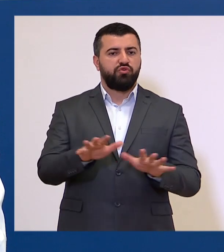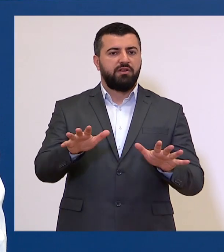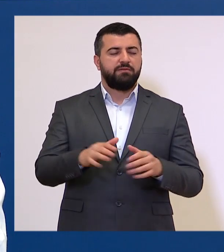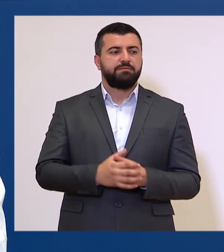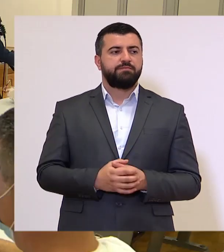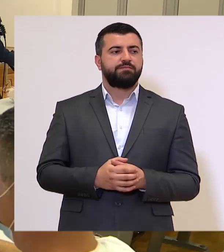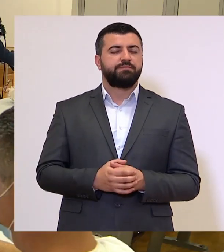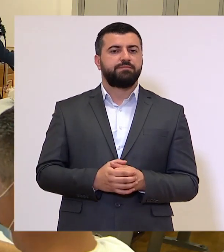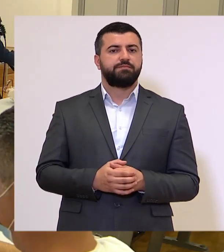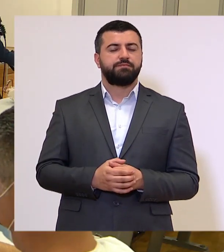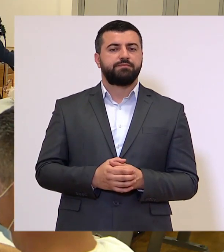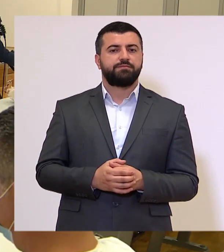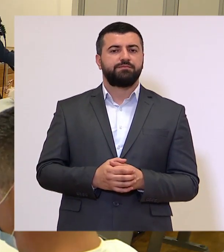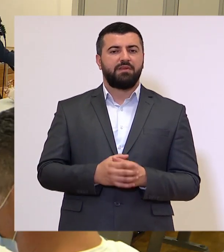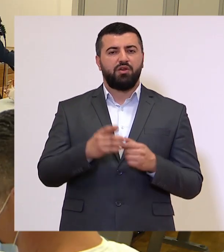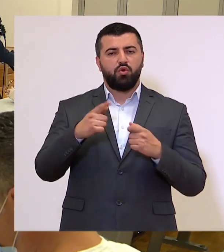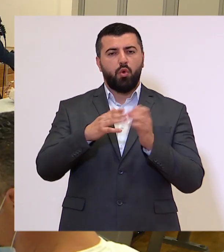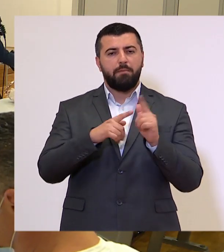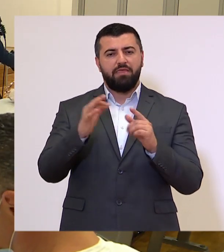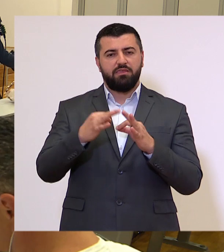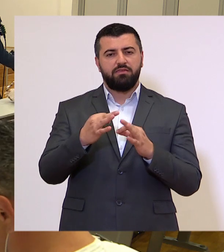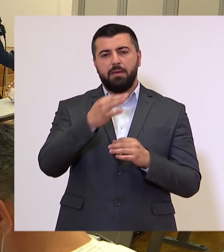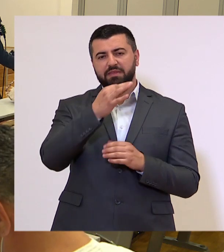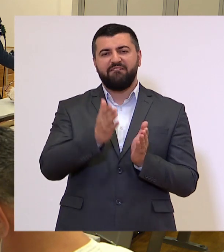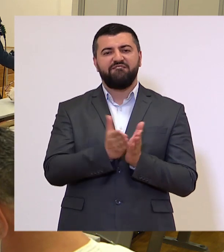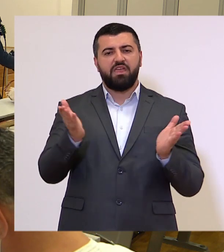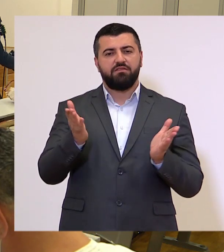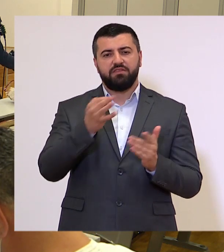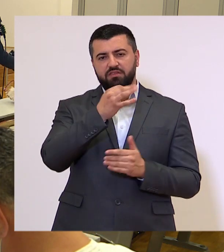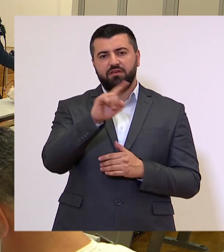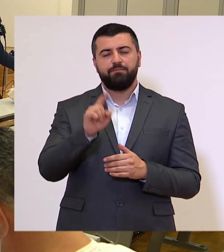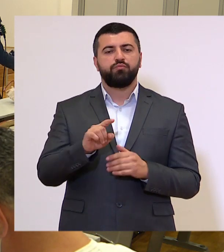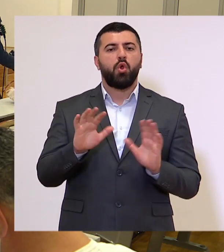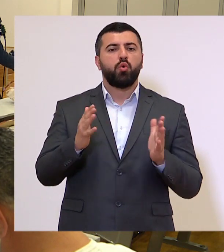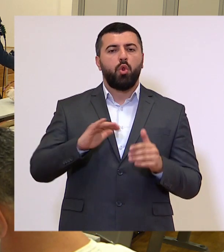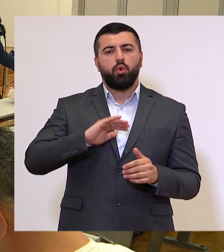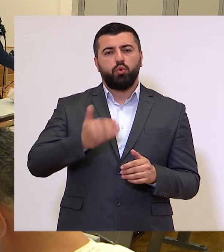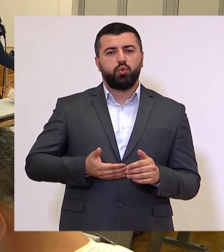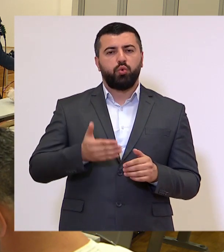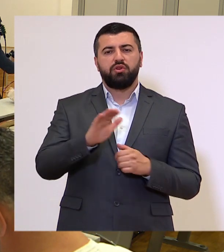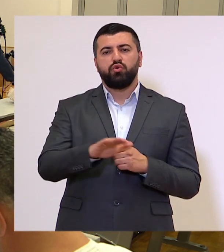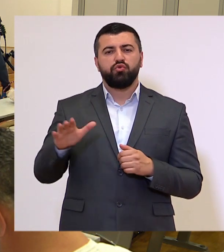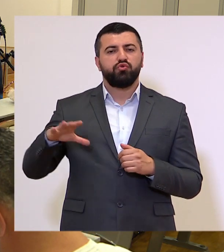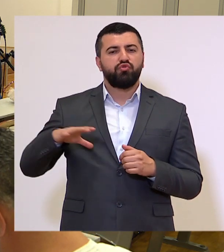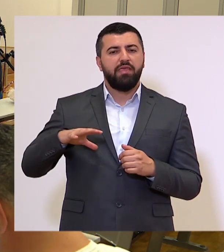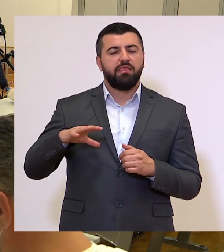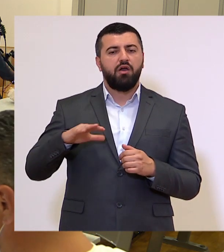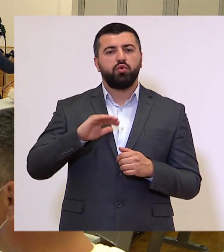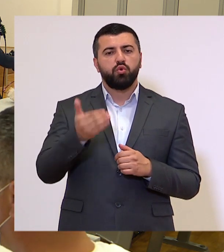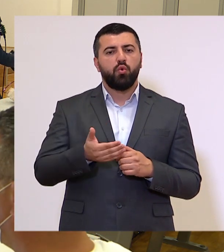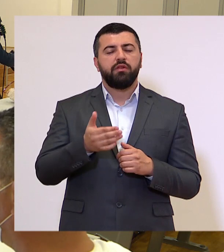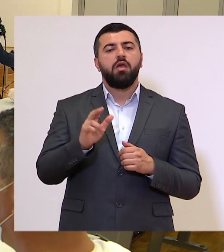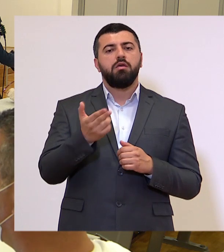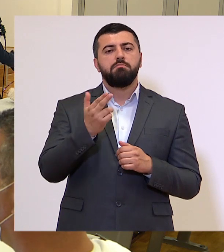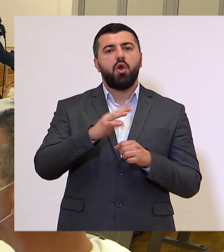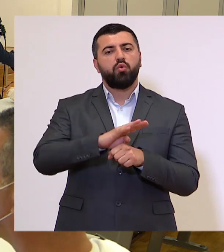infekcije. Ana Komatina, Vijesti. Koliko trudnica je zaraženo novim koronavirusom i da li imamo još